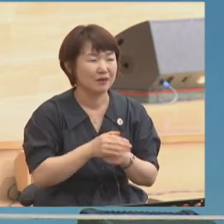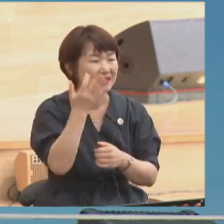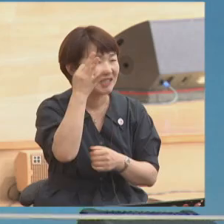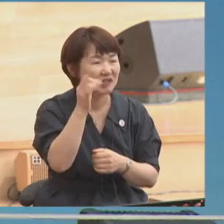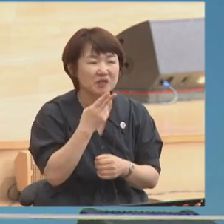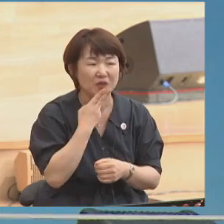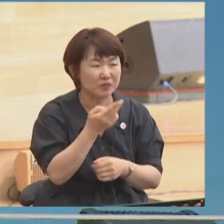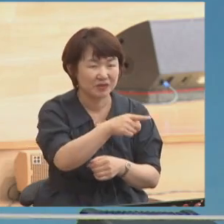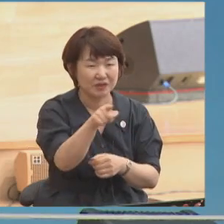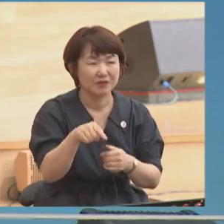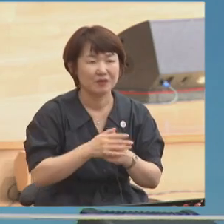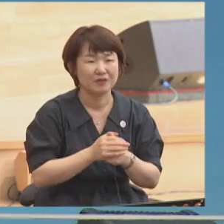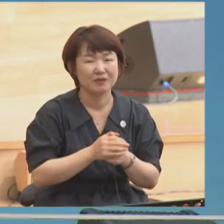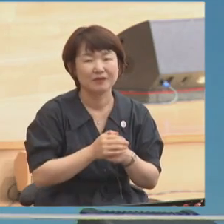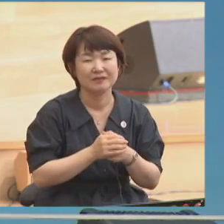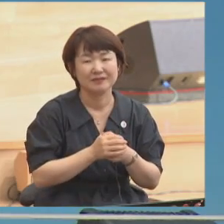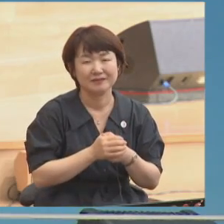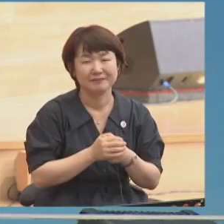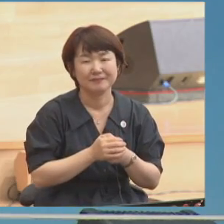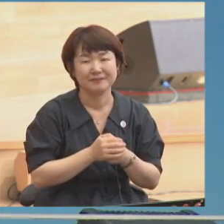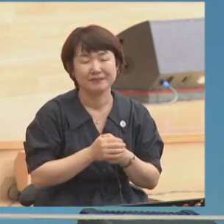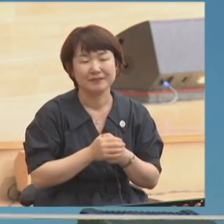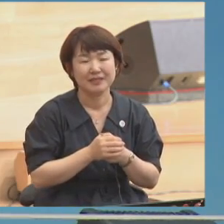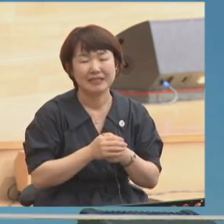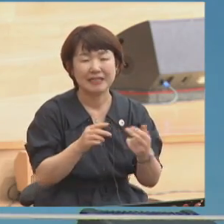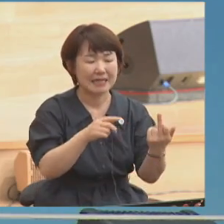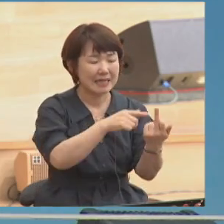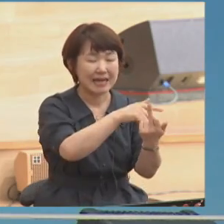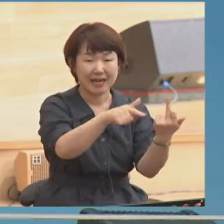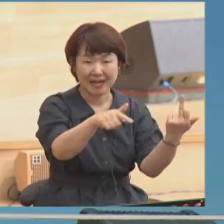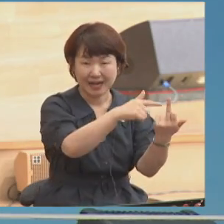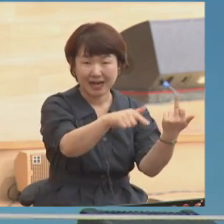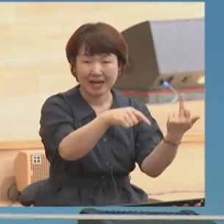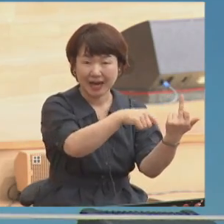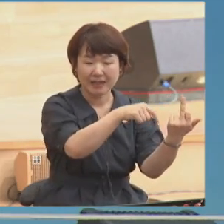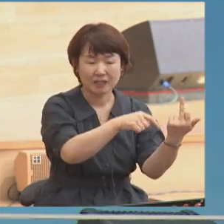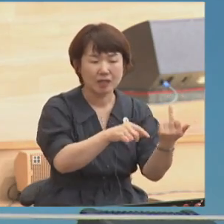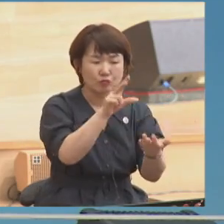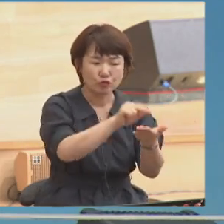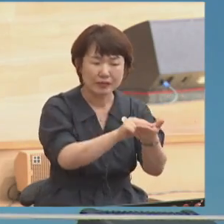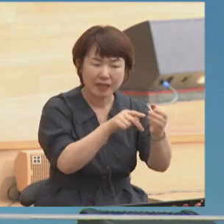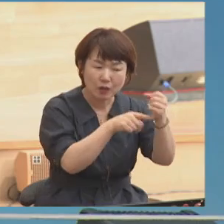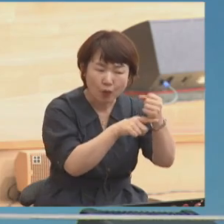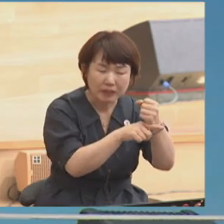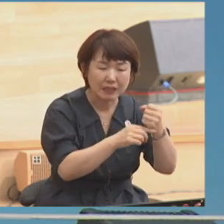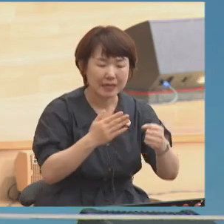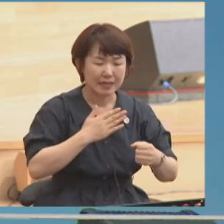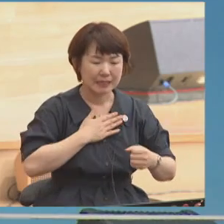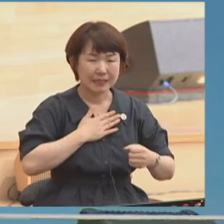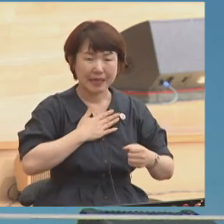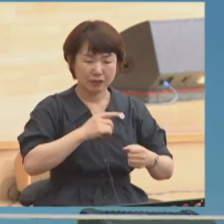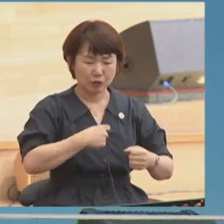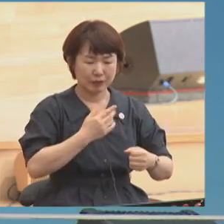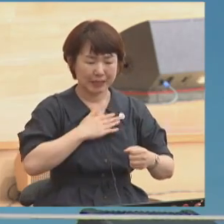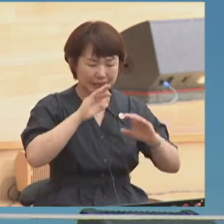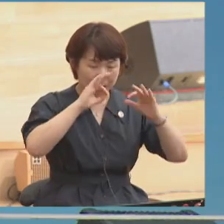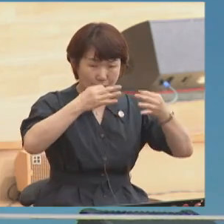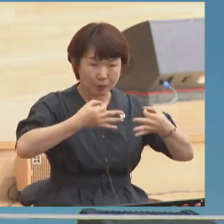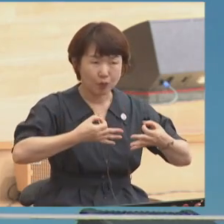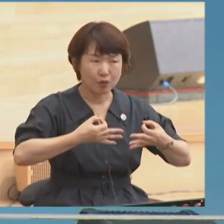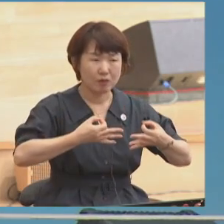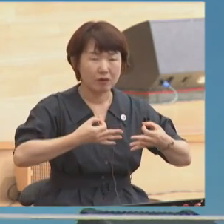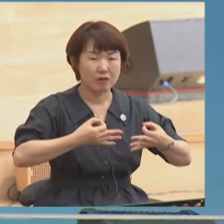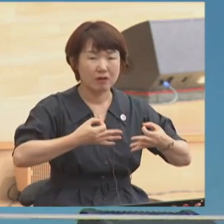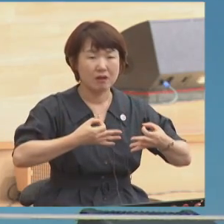안 해. 인정을. 사실 가인은요, 문제의 원인을 자기 자신에게서 찾을